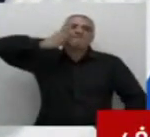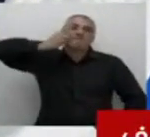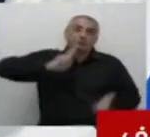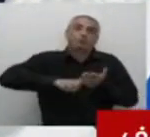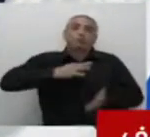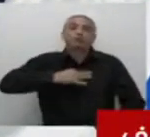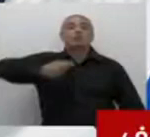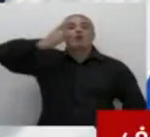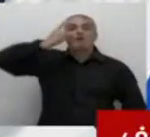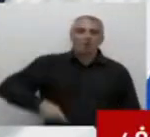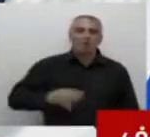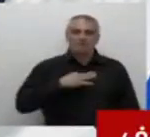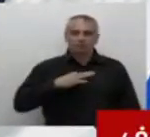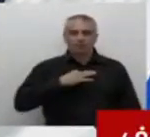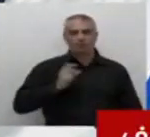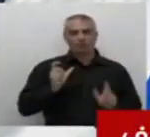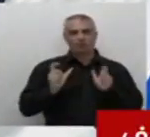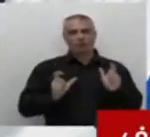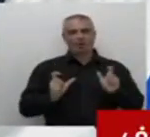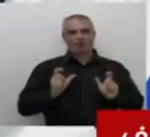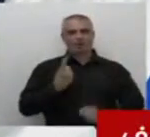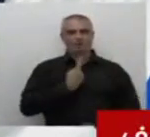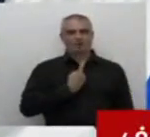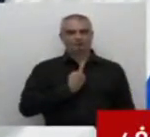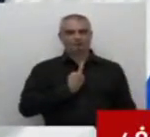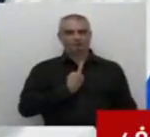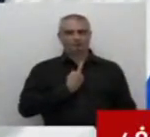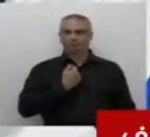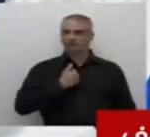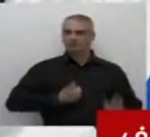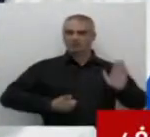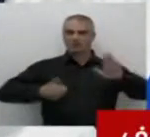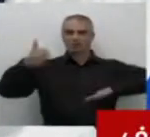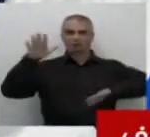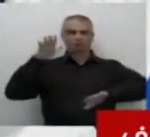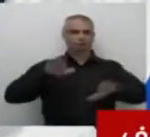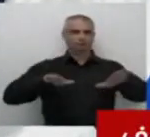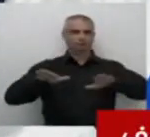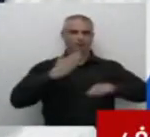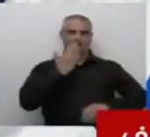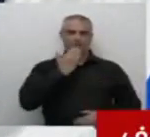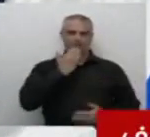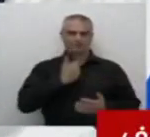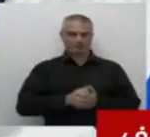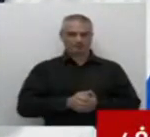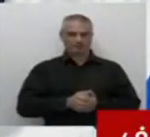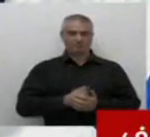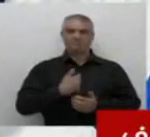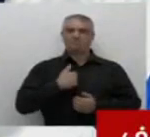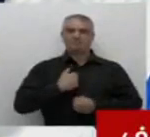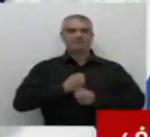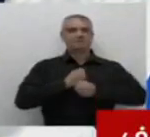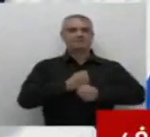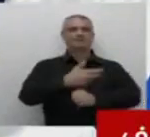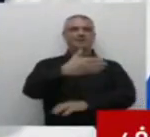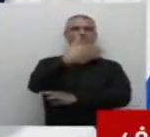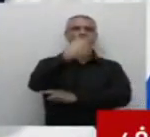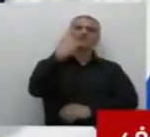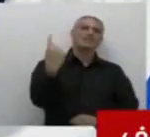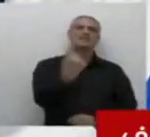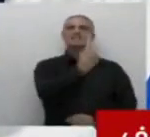وبواجي ان ندافع عن انفسنا بصفه رئيس حكومه اسرائيل انا